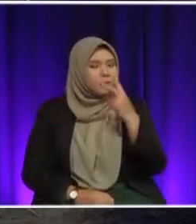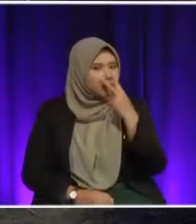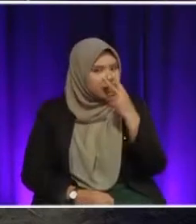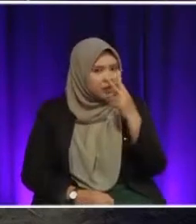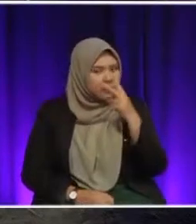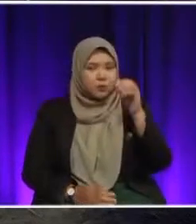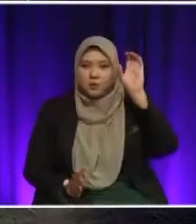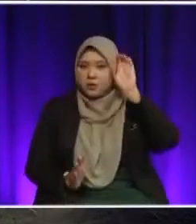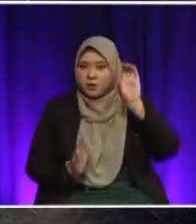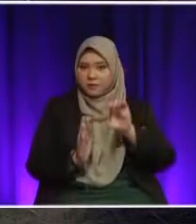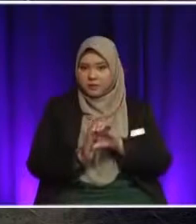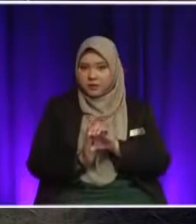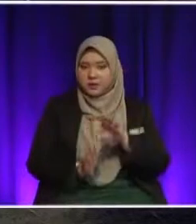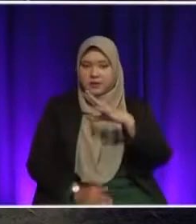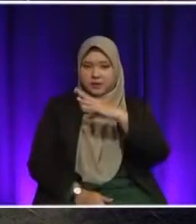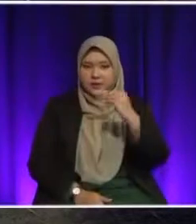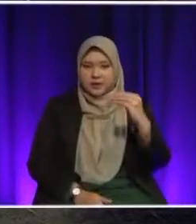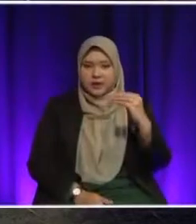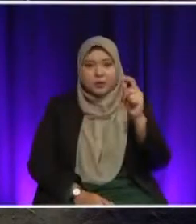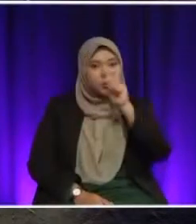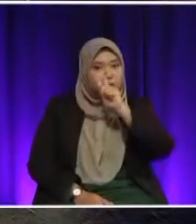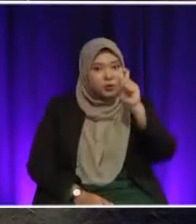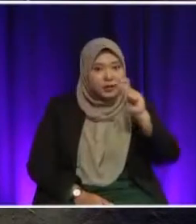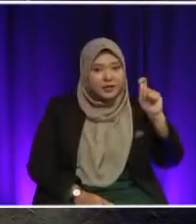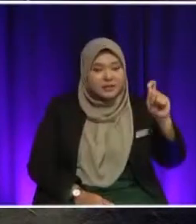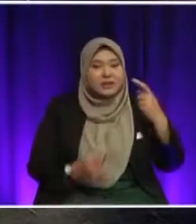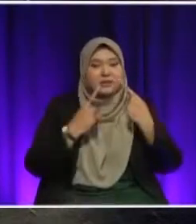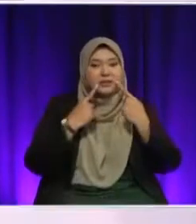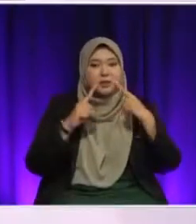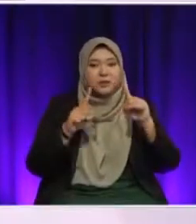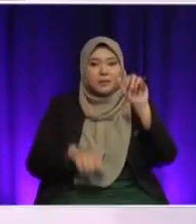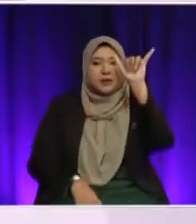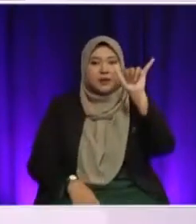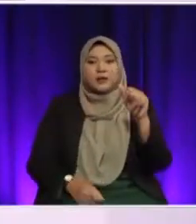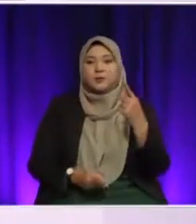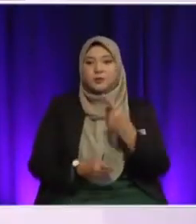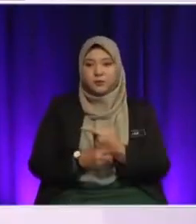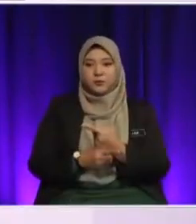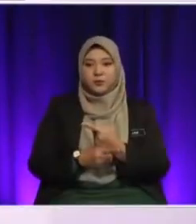struktur sistem pembiakan perempuan berdasarkan pilihan jawaban